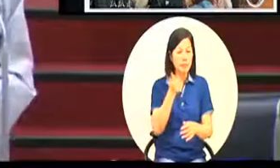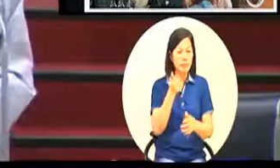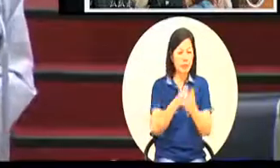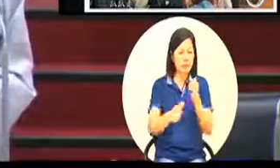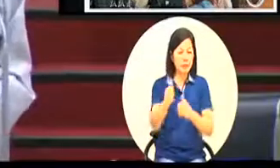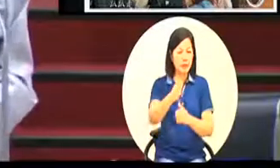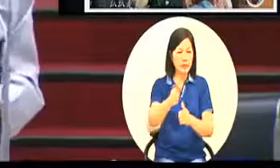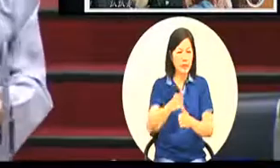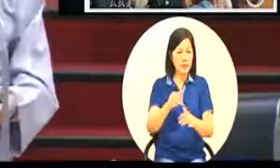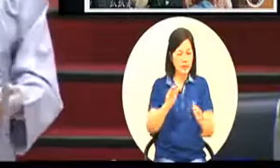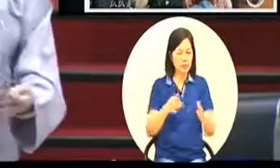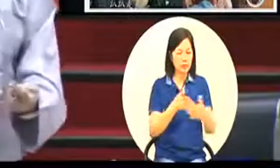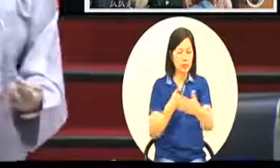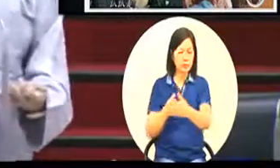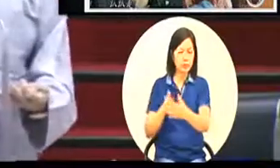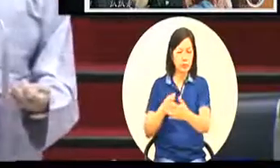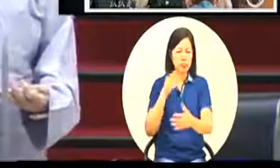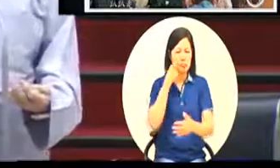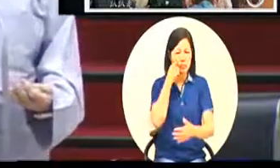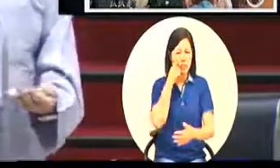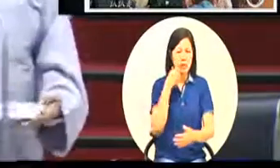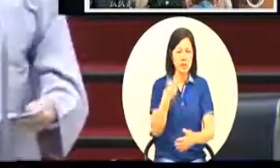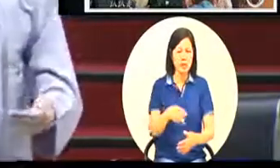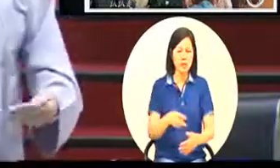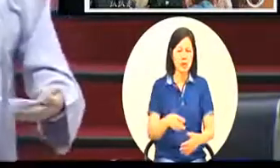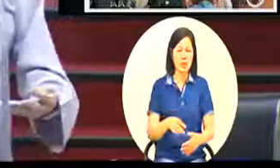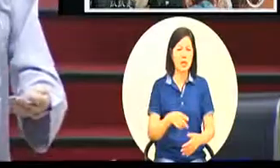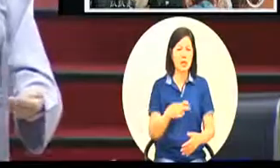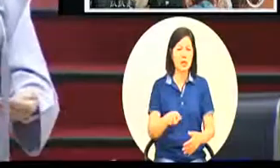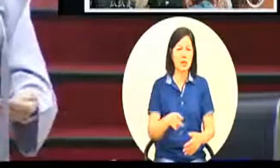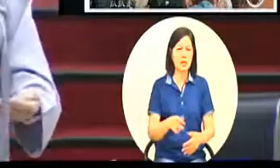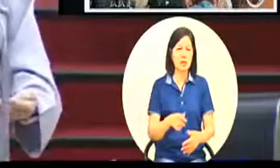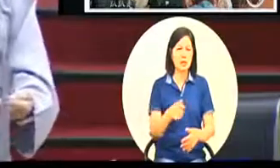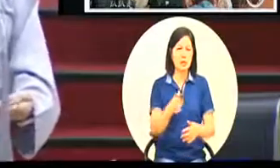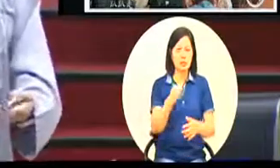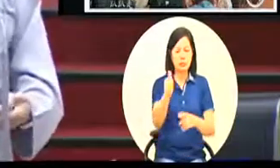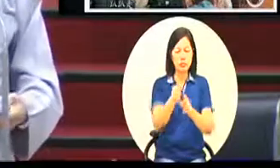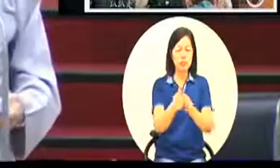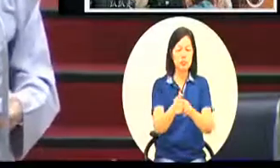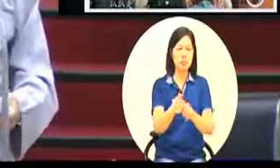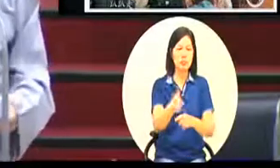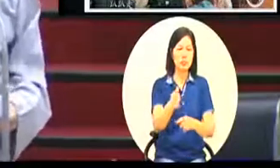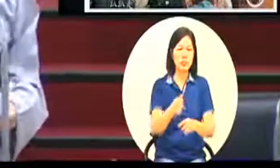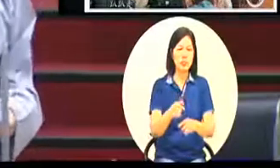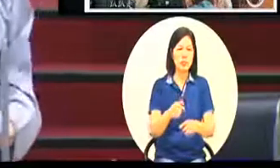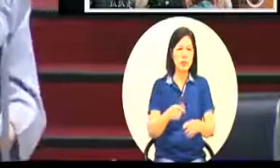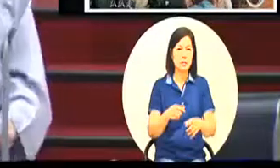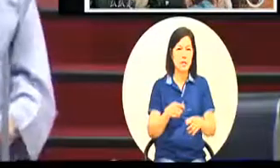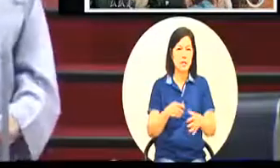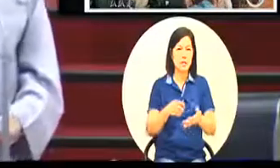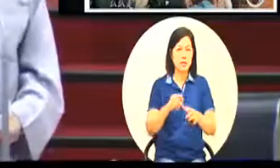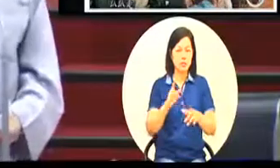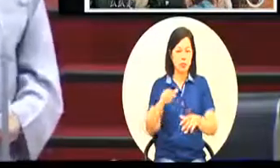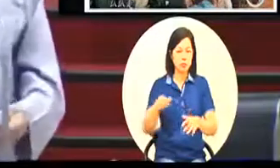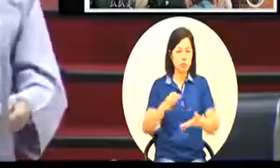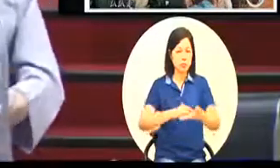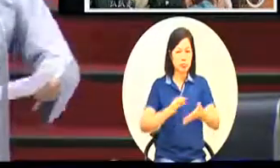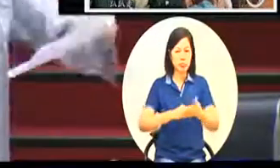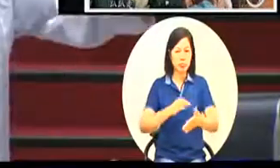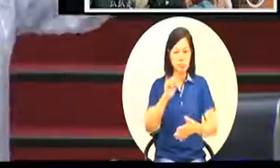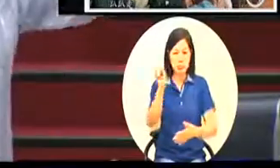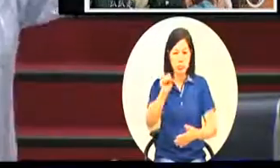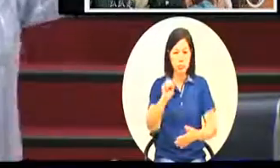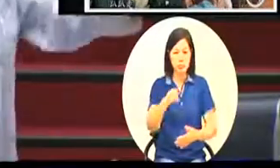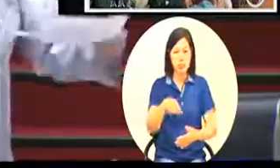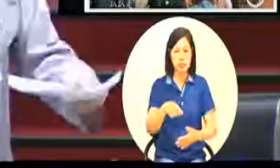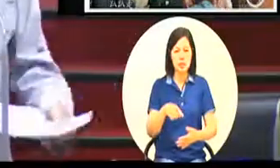中啊无应该出去节目含人在卖物件，无要叫伊做啥呢啦？无要叫伊做啥？各位，